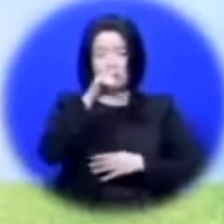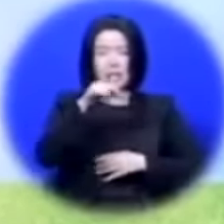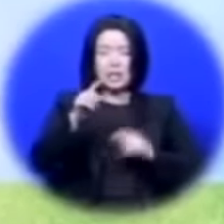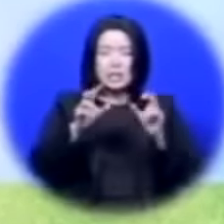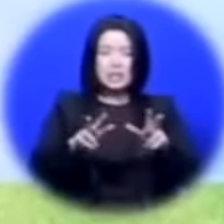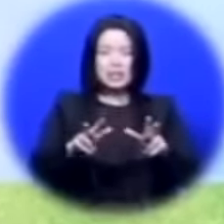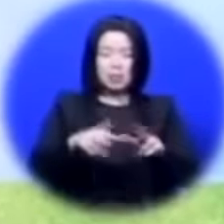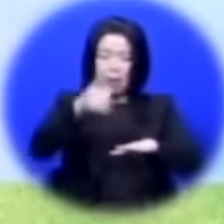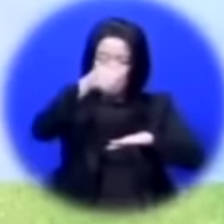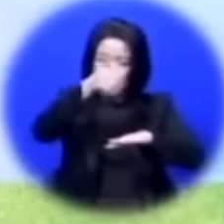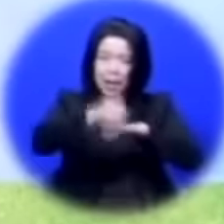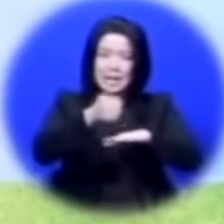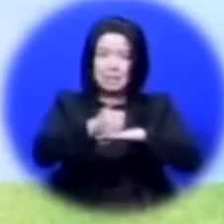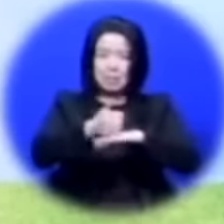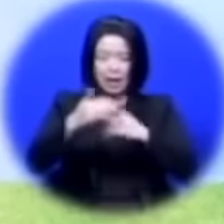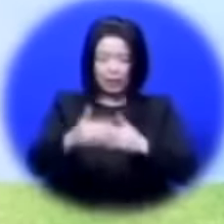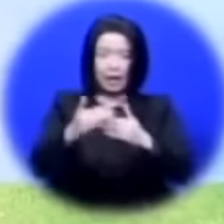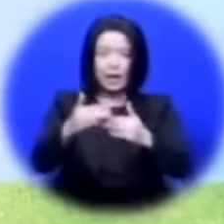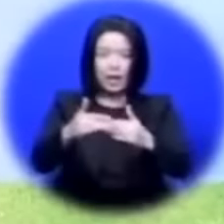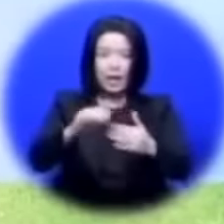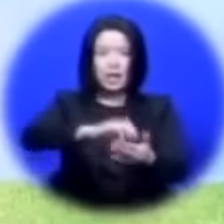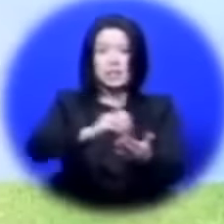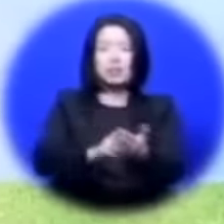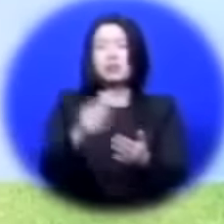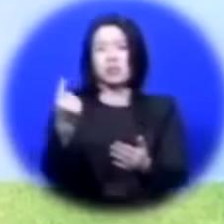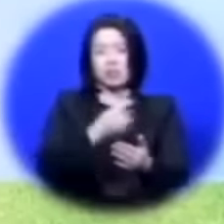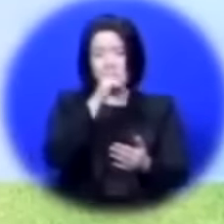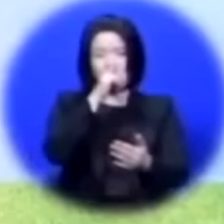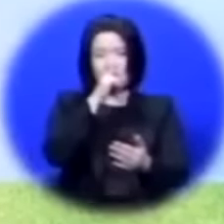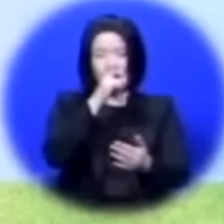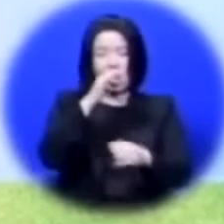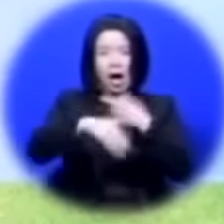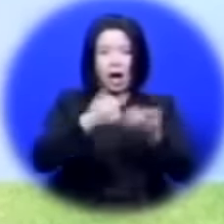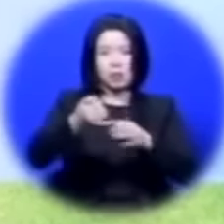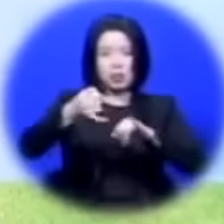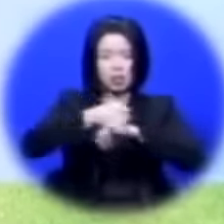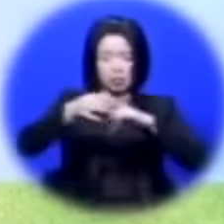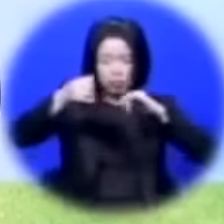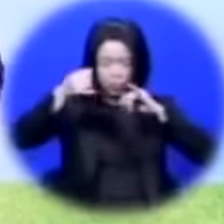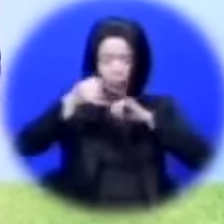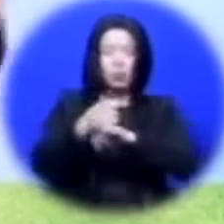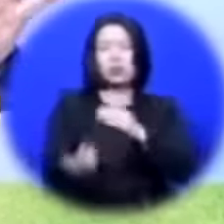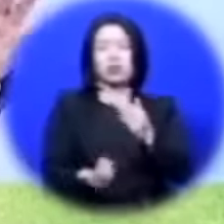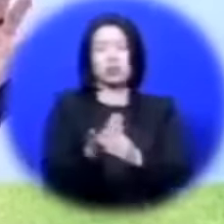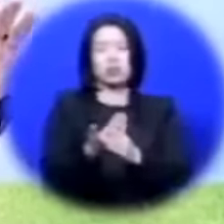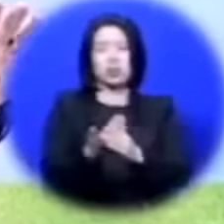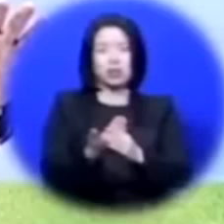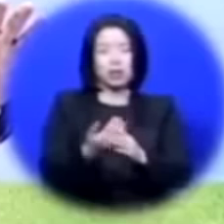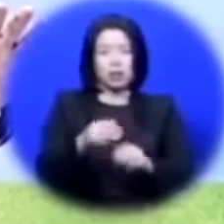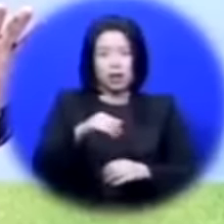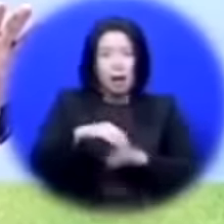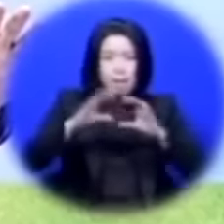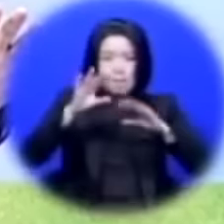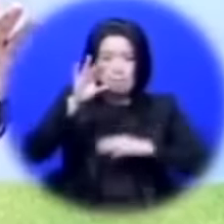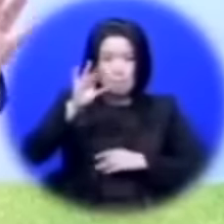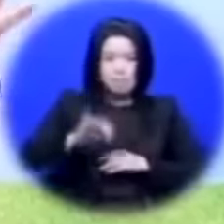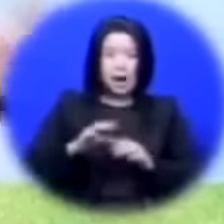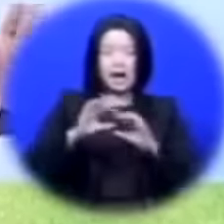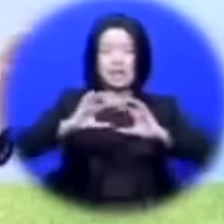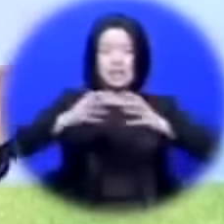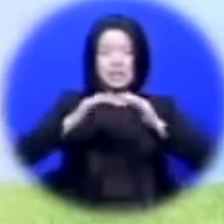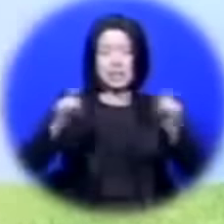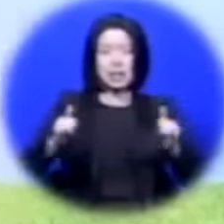와 있습니다 하나님의 약속은 반드시 이루어져요 만민에게 성령이 부어지는 역사가